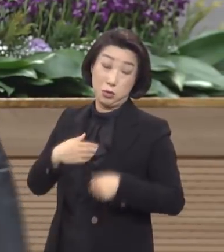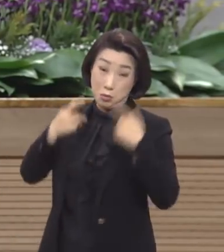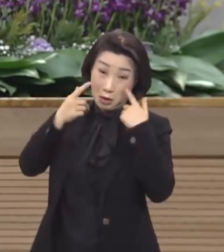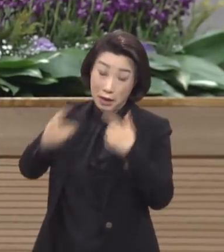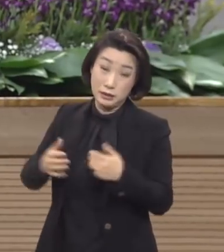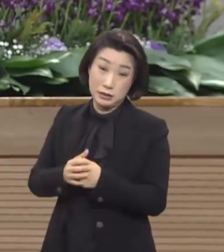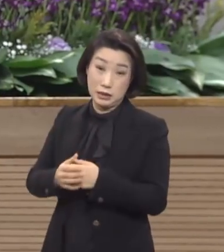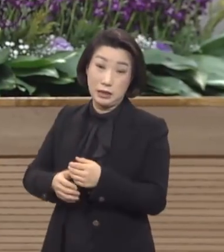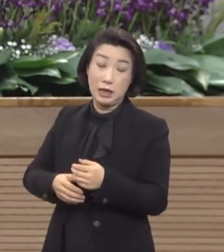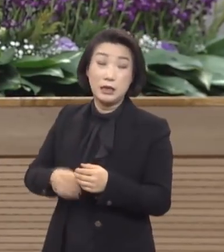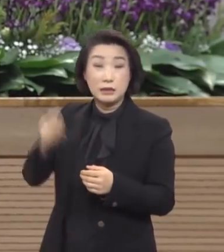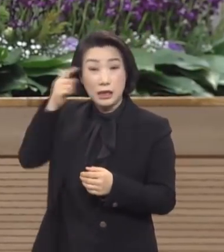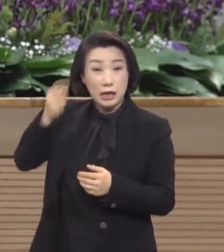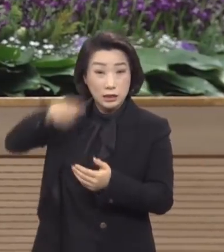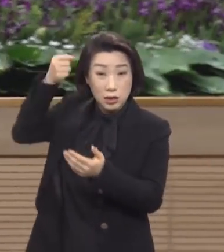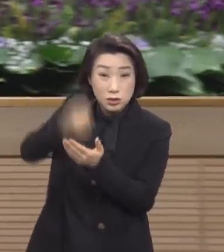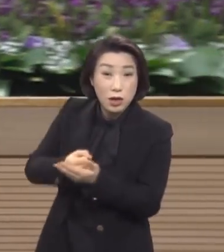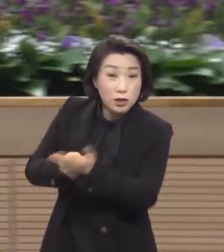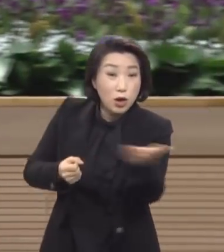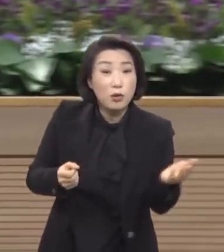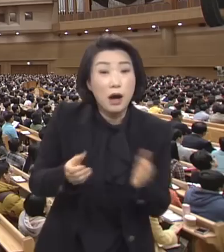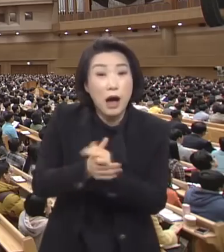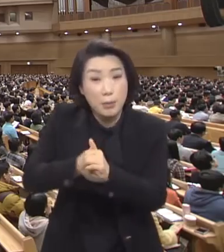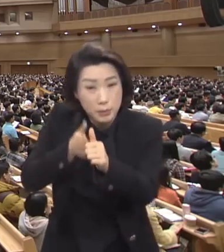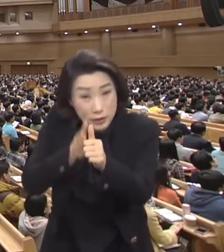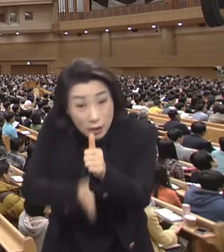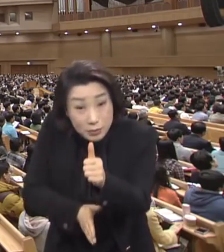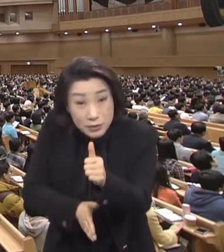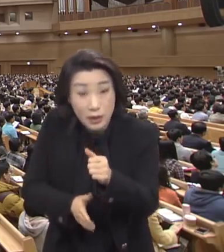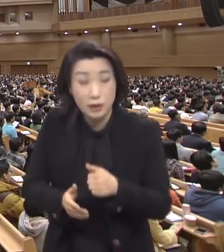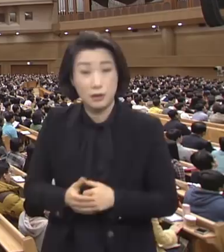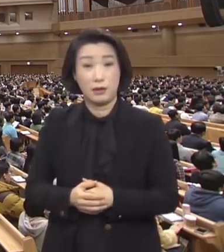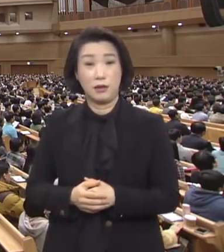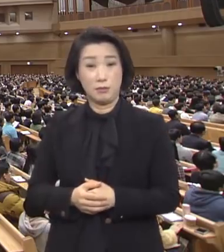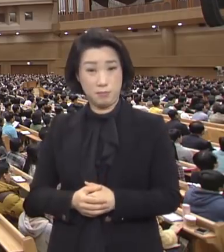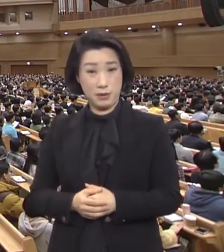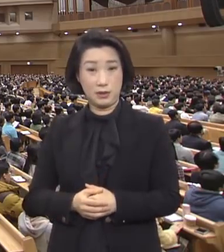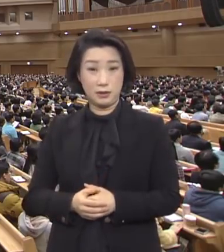확실하고 확고한 의지가 있는 사람 아멘합시다.